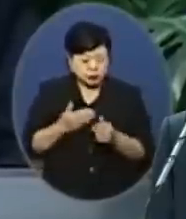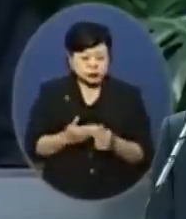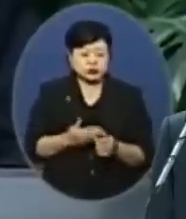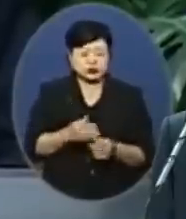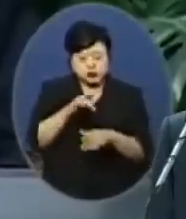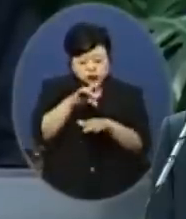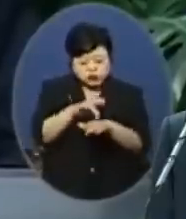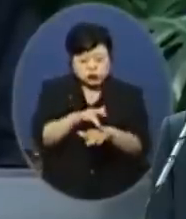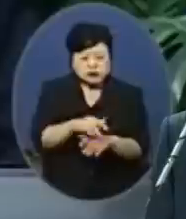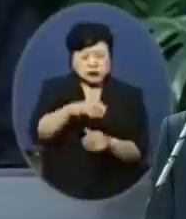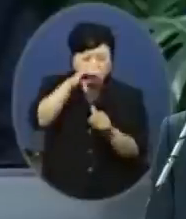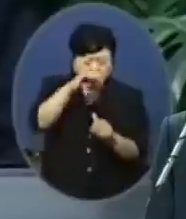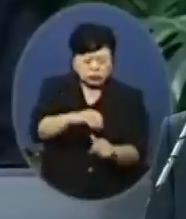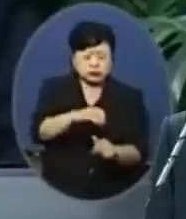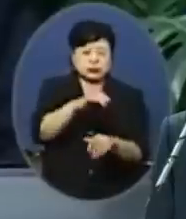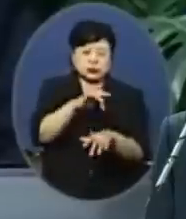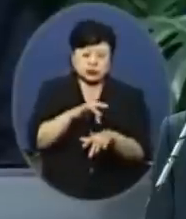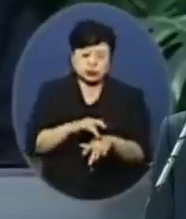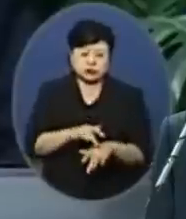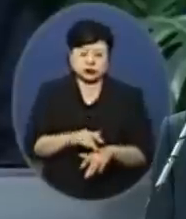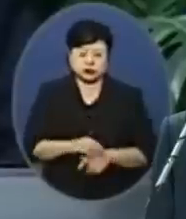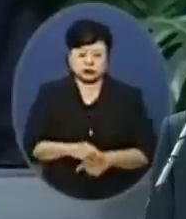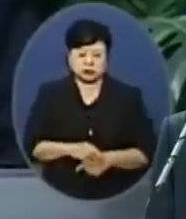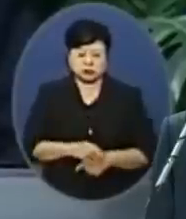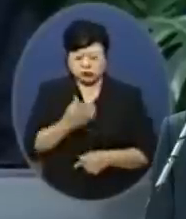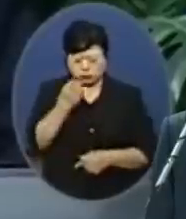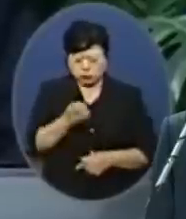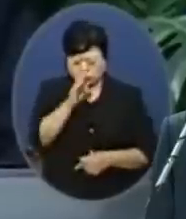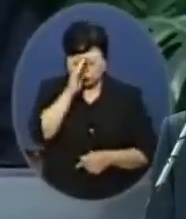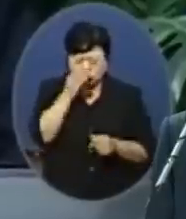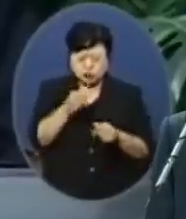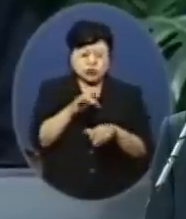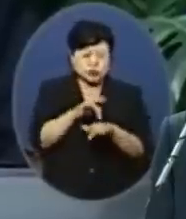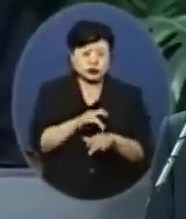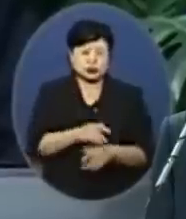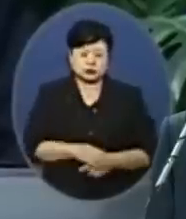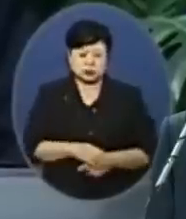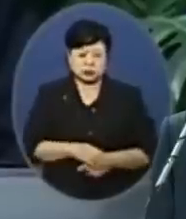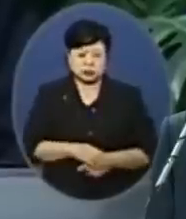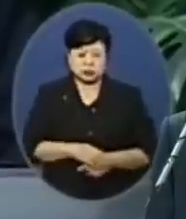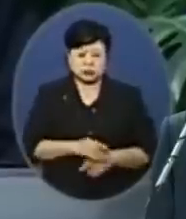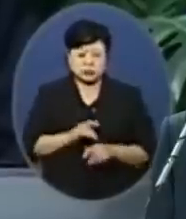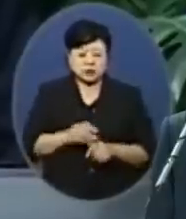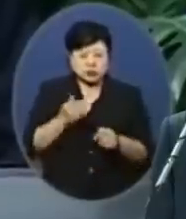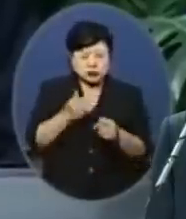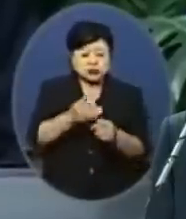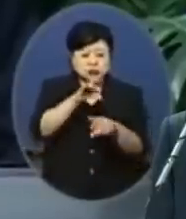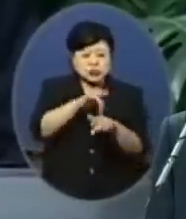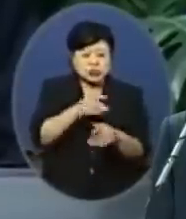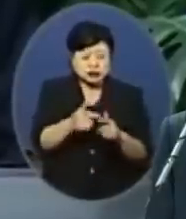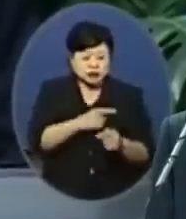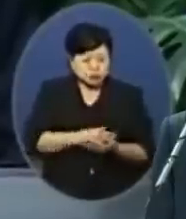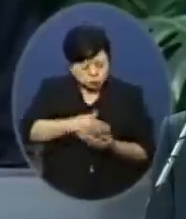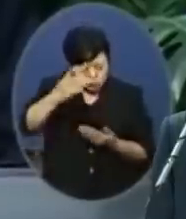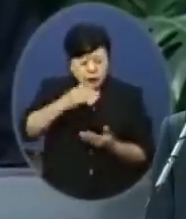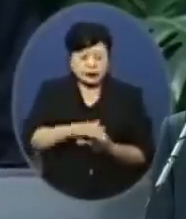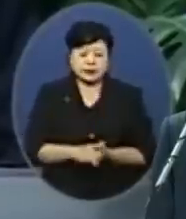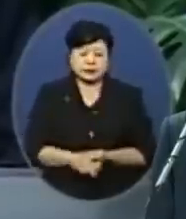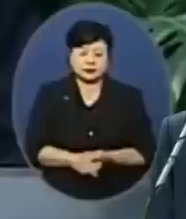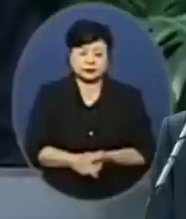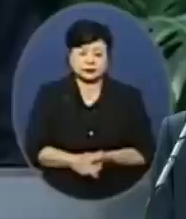귀신, 억누르는 귀신, 우울하게 하는 귀신, 악마와 시기는 귀신을 예수 이름으로 쫓아내야